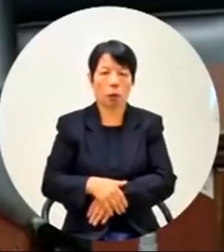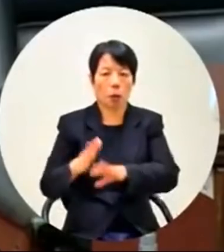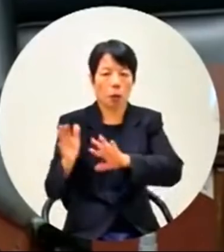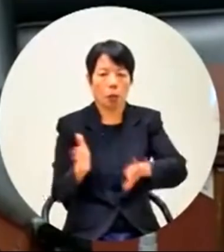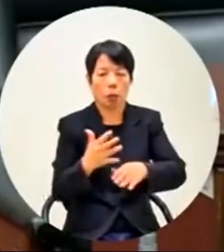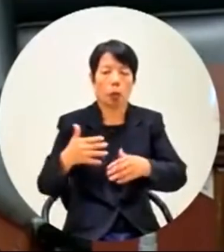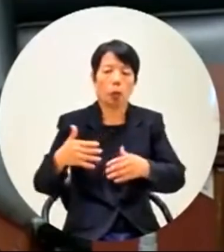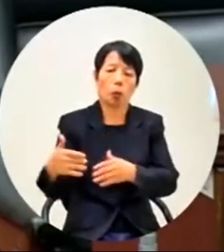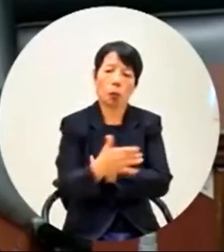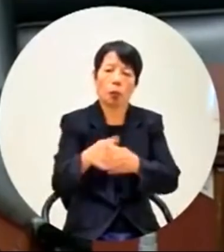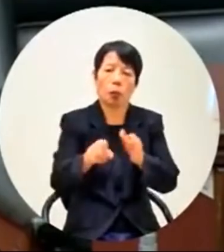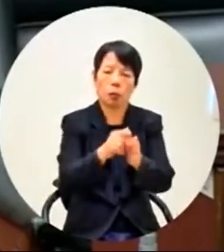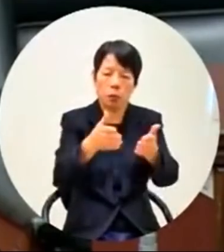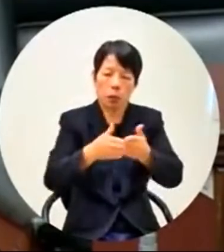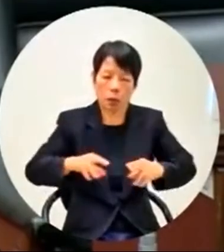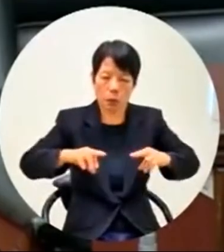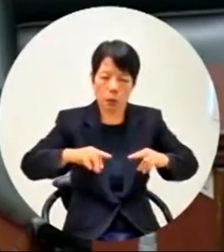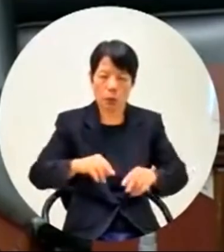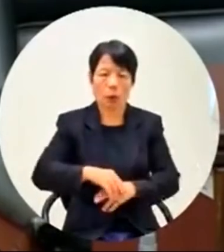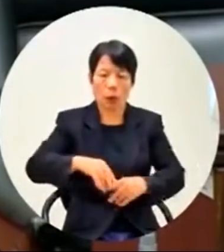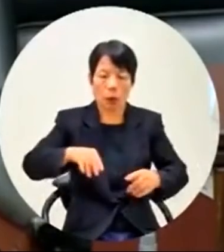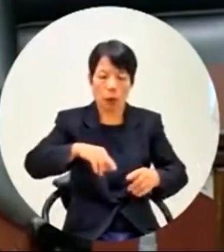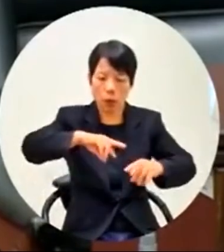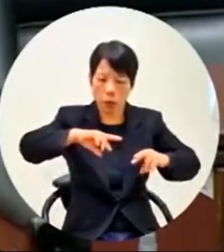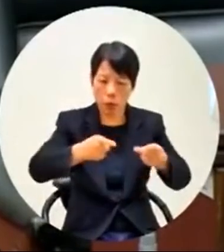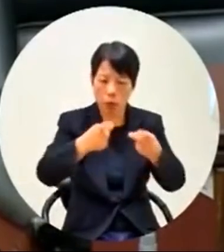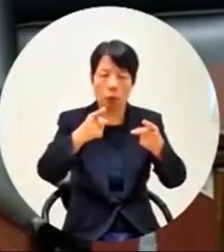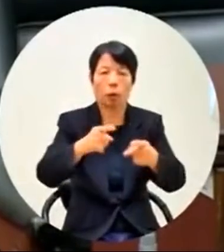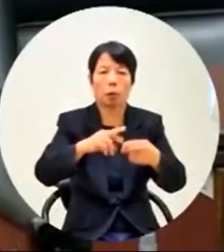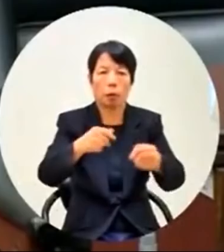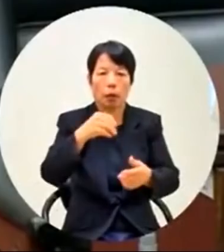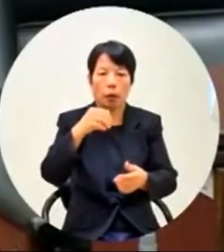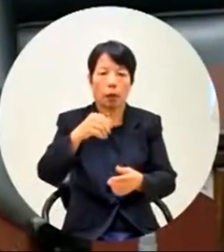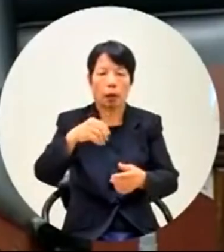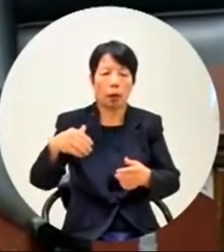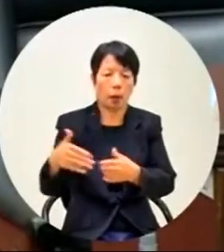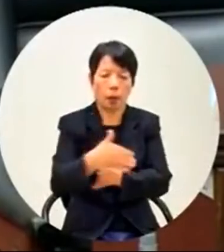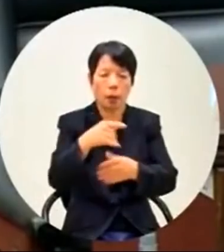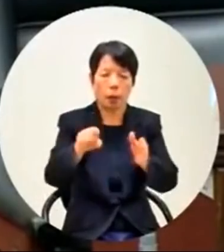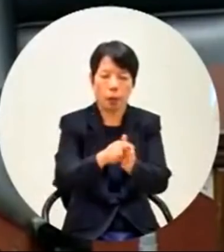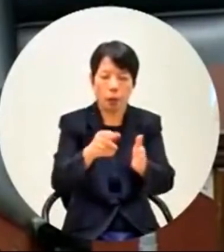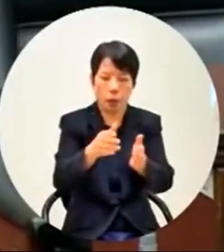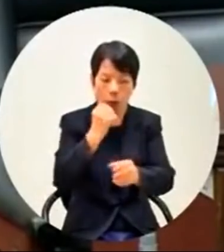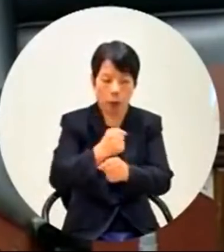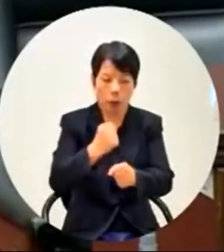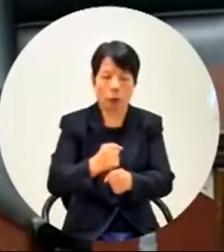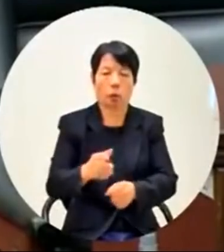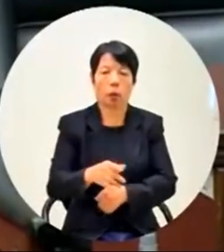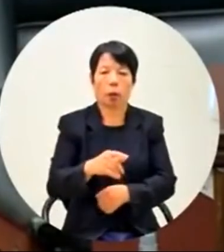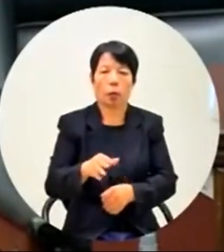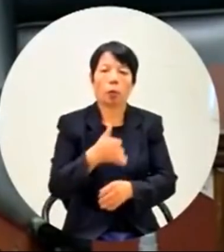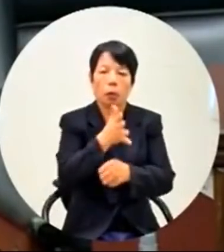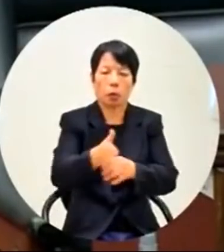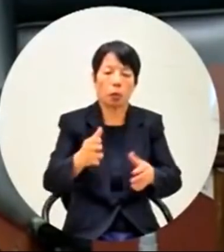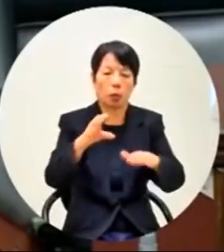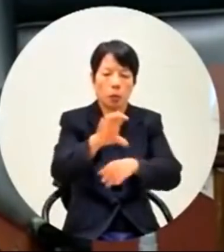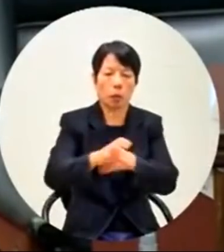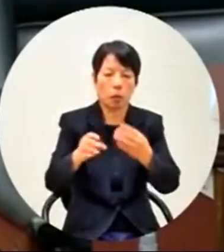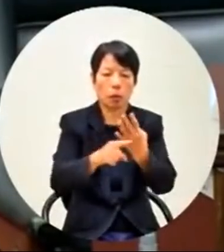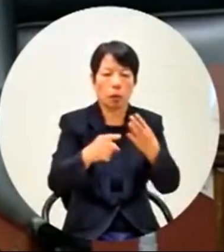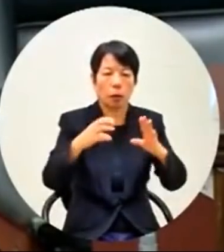是不是要做休养的补助这部分，我们海洋局是不是有什么相关的规划？那另外一方面就是我们来问我们农业局，就